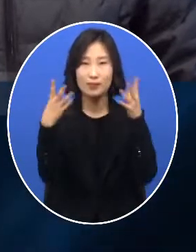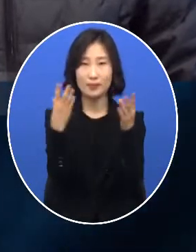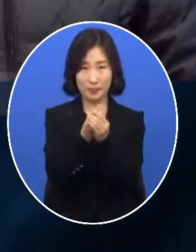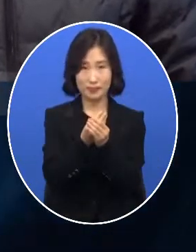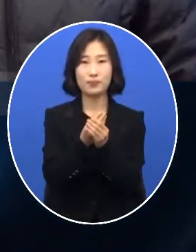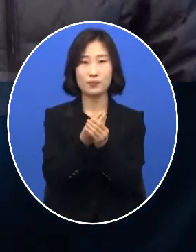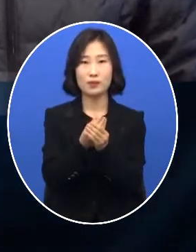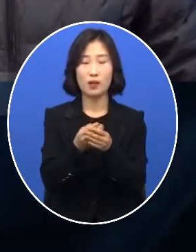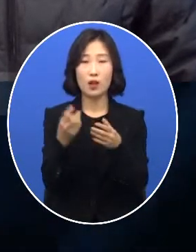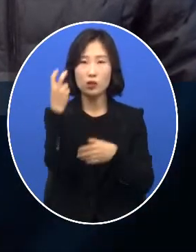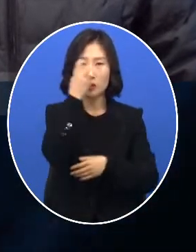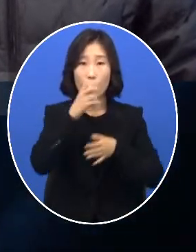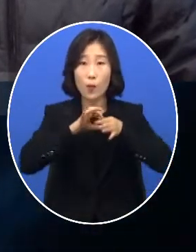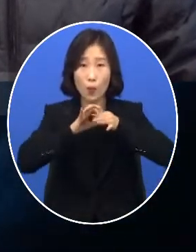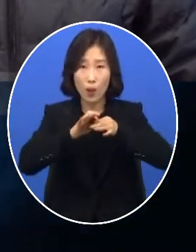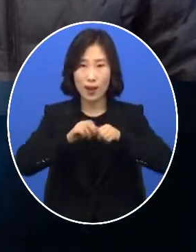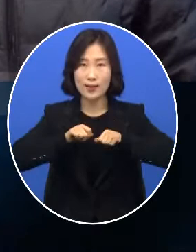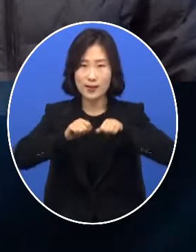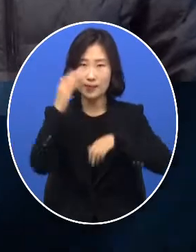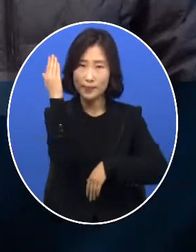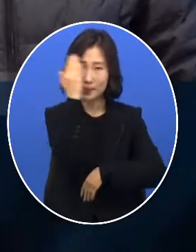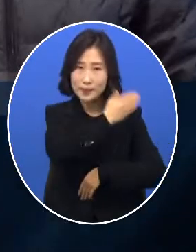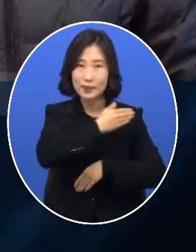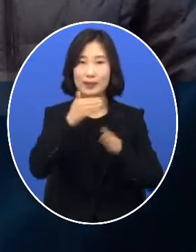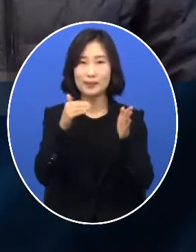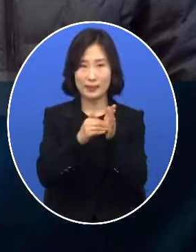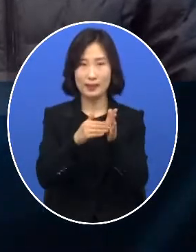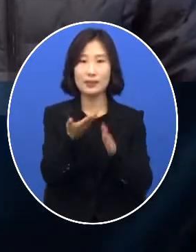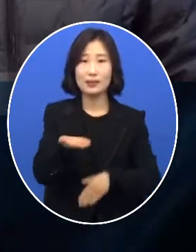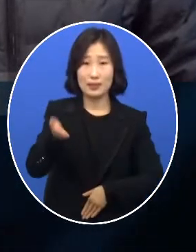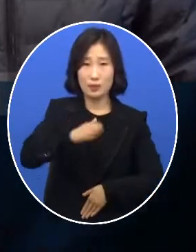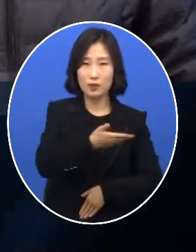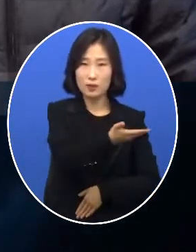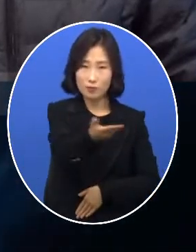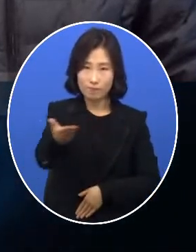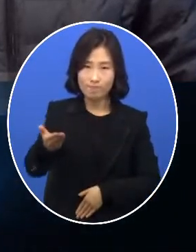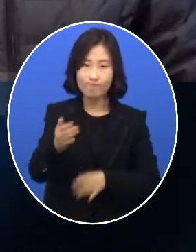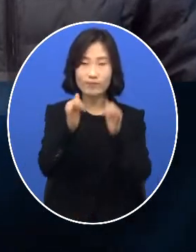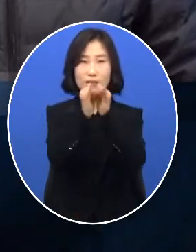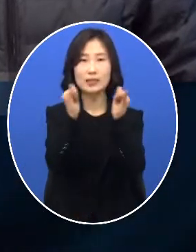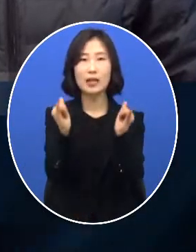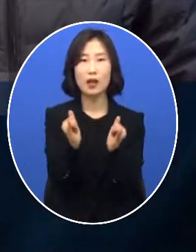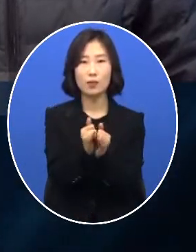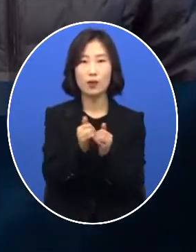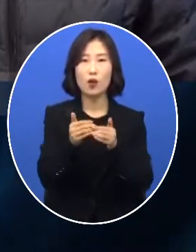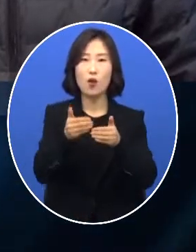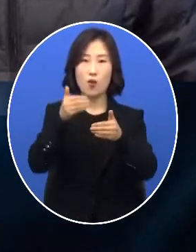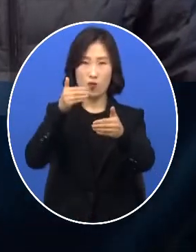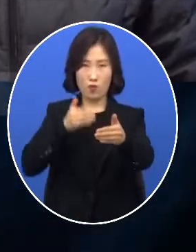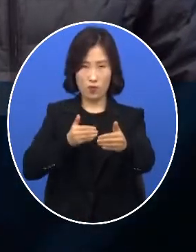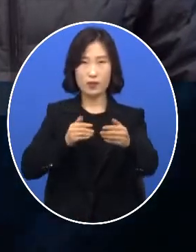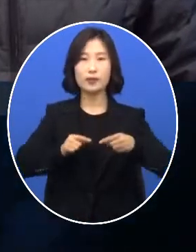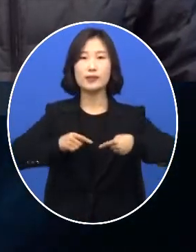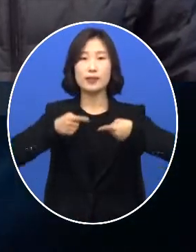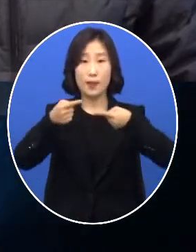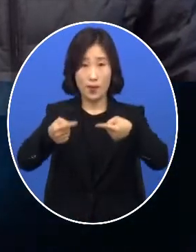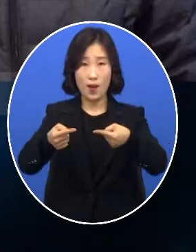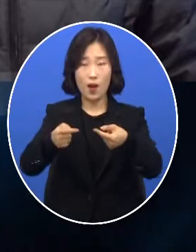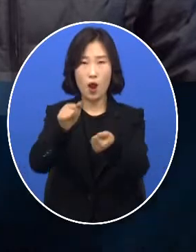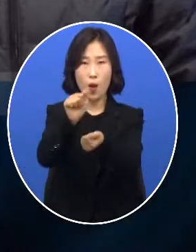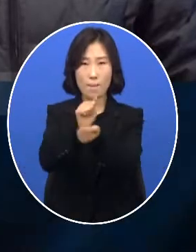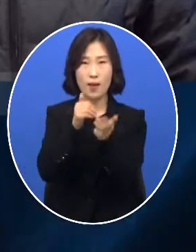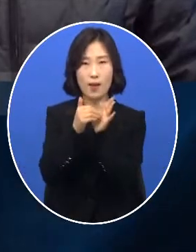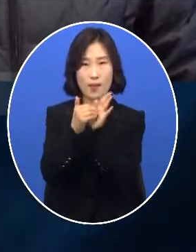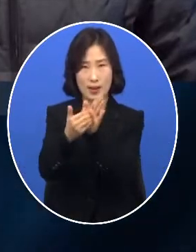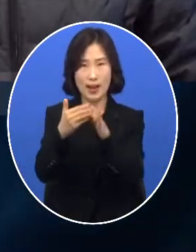마쳤습니다. 점검을 통해 방역소독을 완료했지만 주민 여러분께서는 당분간 사회적 거리 두기 참여를